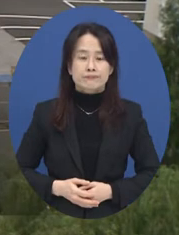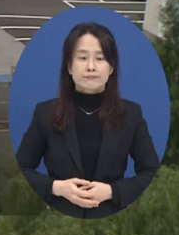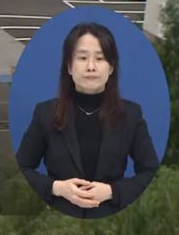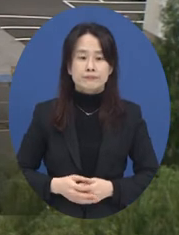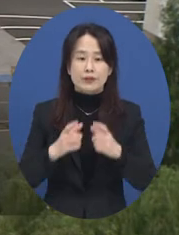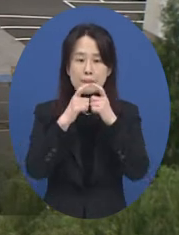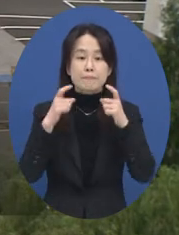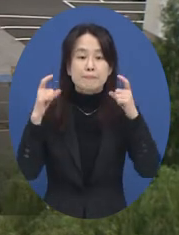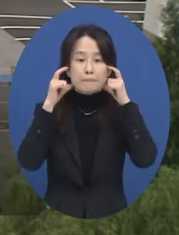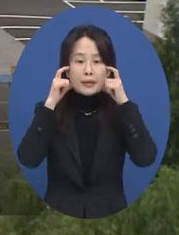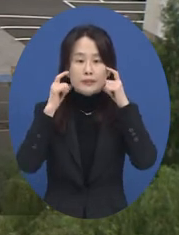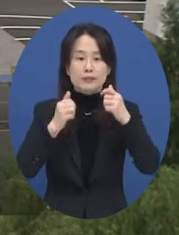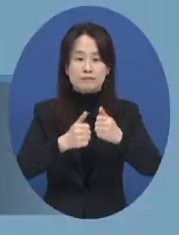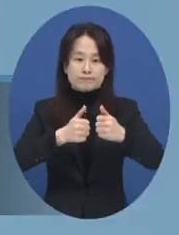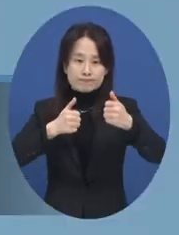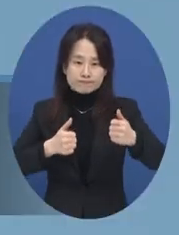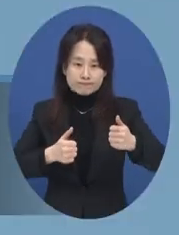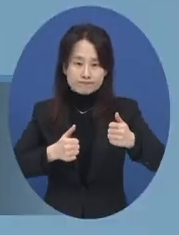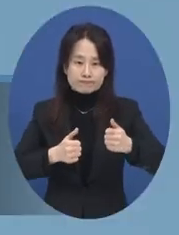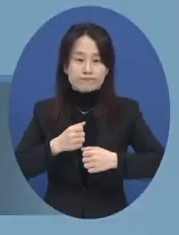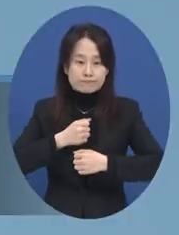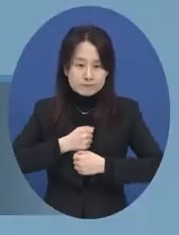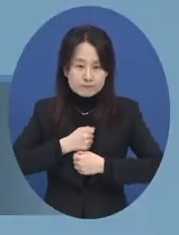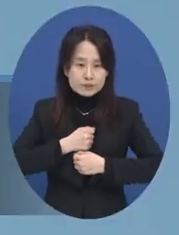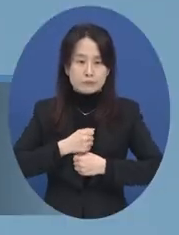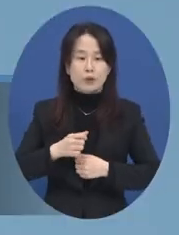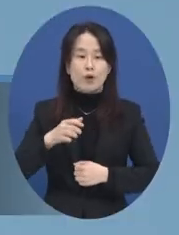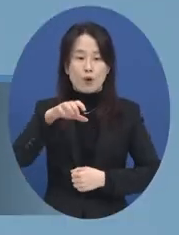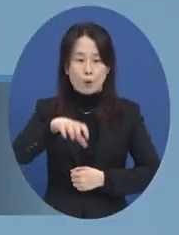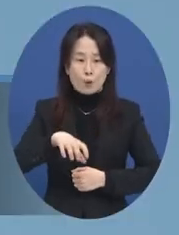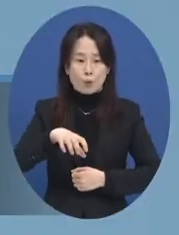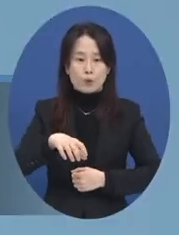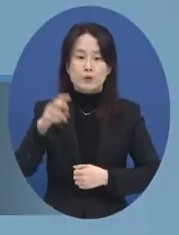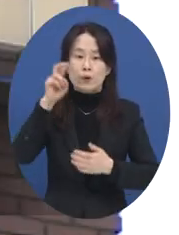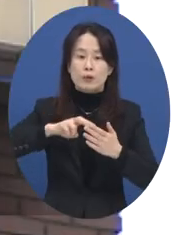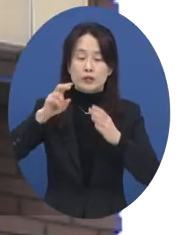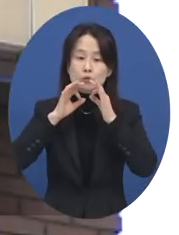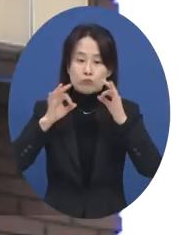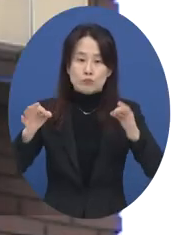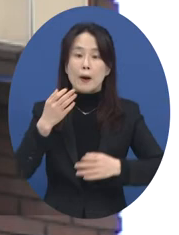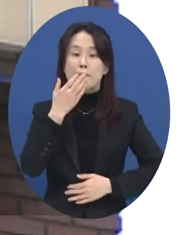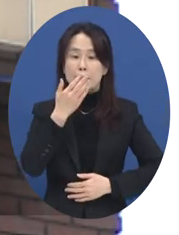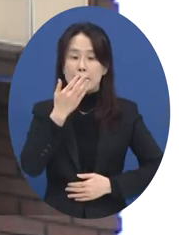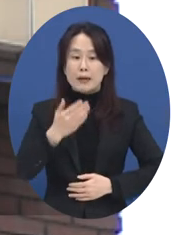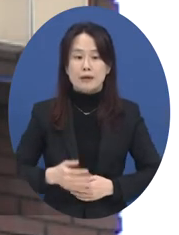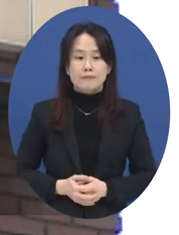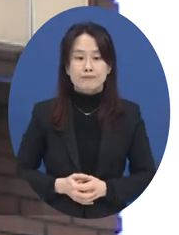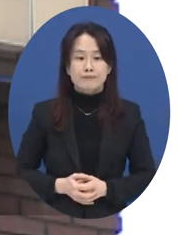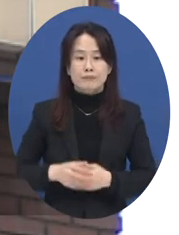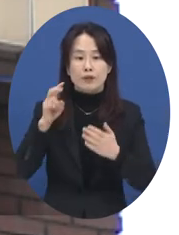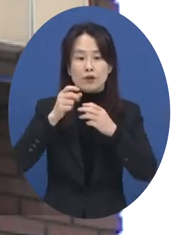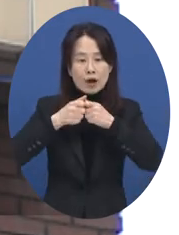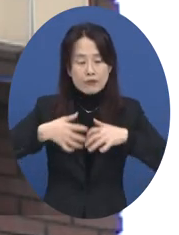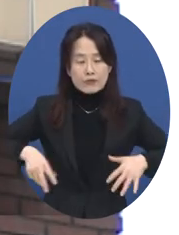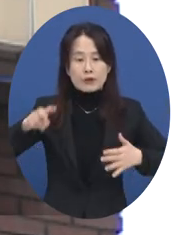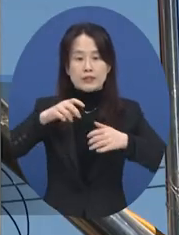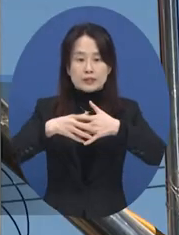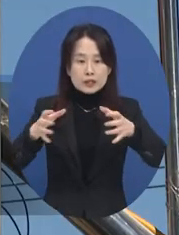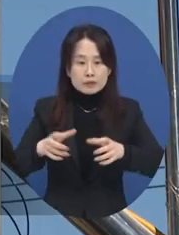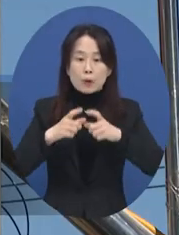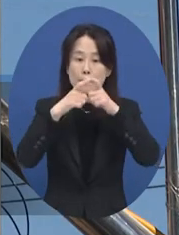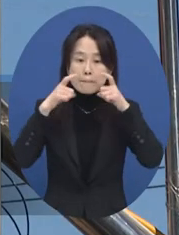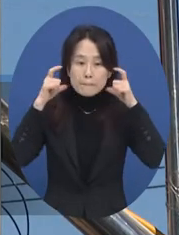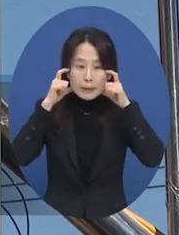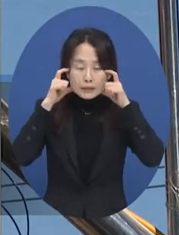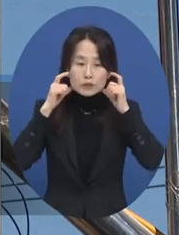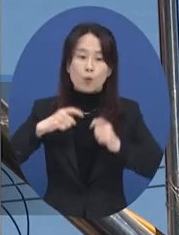마스크를 착용하고 거리 2개 기준을 준수하여 지정된 자리에서 찬송하는 것은 됩니다 또 성가대 나 찬양 김도 마스크를